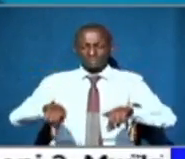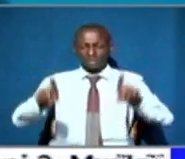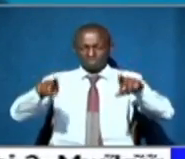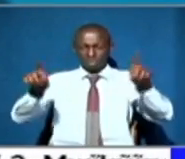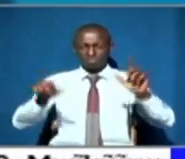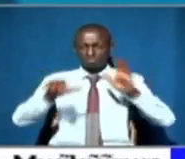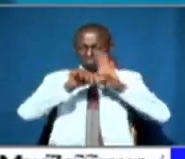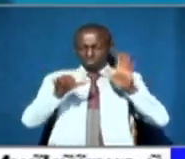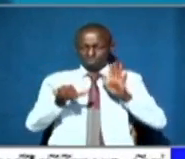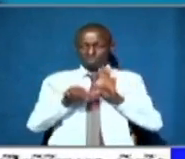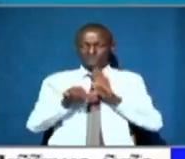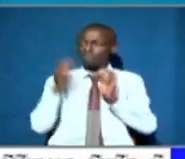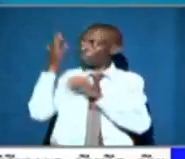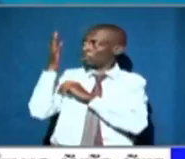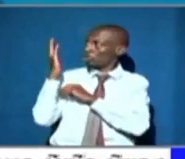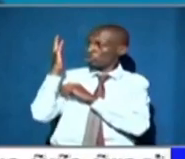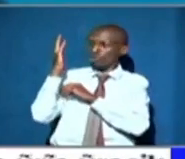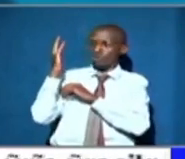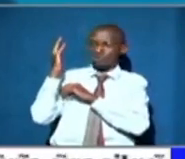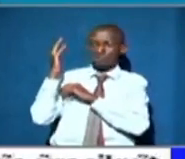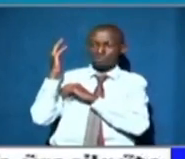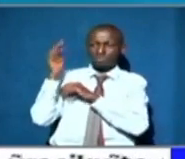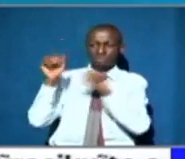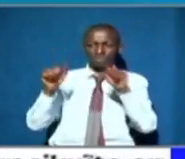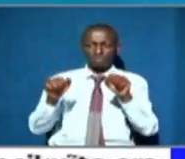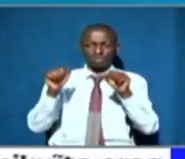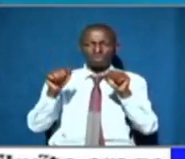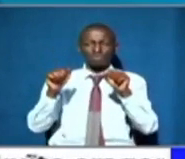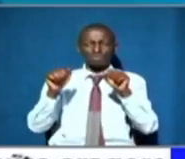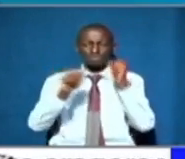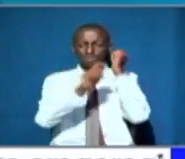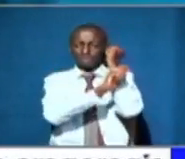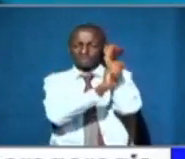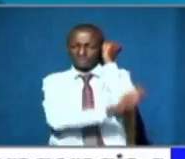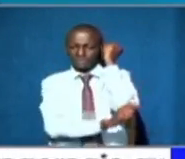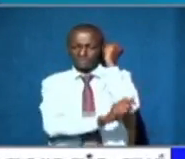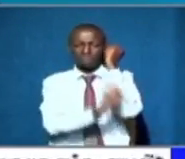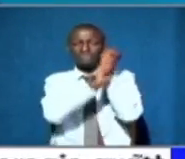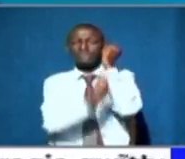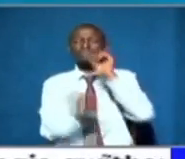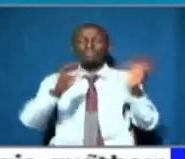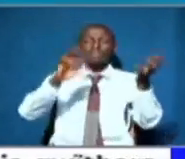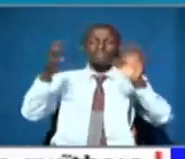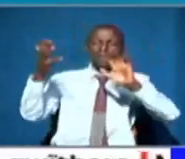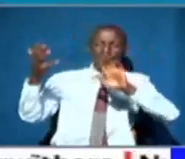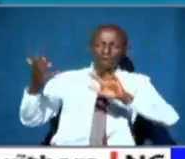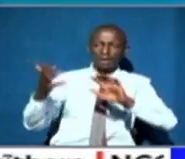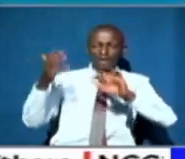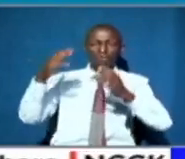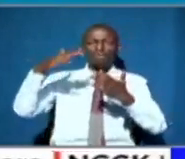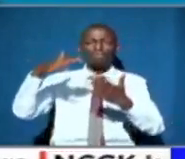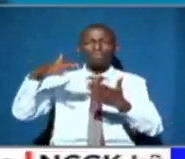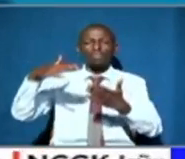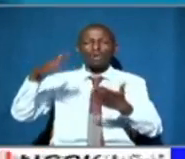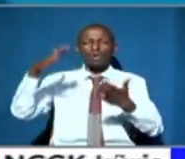Ruga ini ya mahea kegerio. Kuko geki ni kegerio kuuma kwe gai. Rutu tigadhi kegerio geki tuwe na kioi. Tuwe ogerere kege